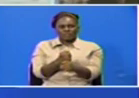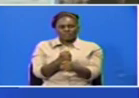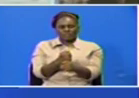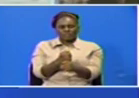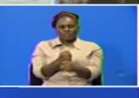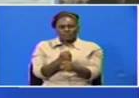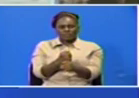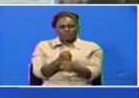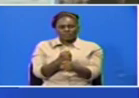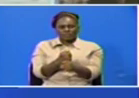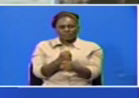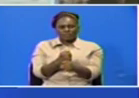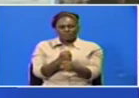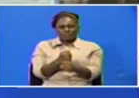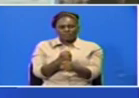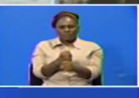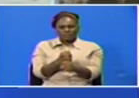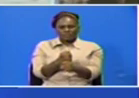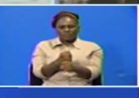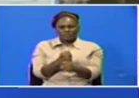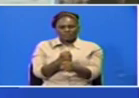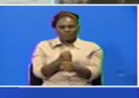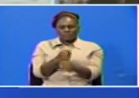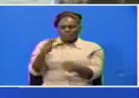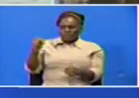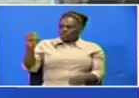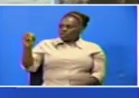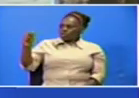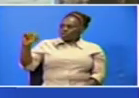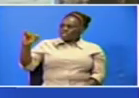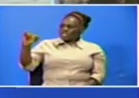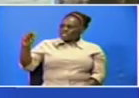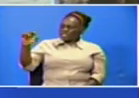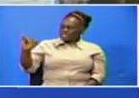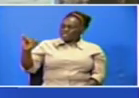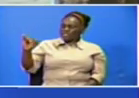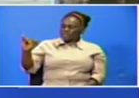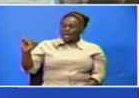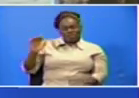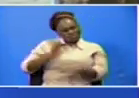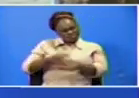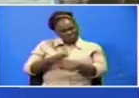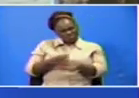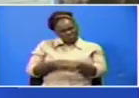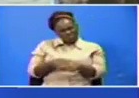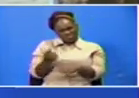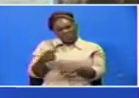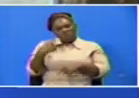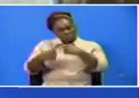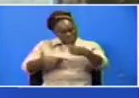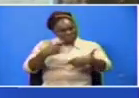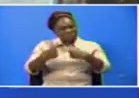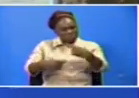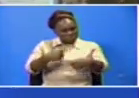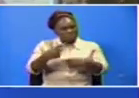thing. It's good kumuona amerudi na wako. Yeah, inapendeza kikweli sasa hivi. Kwa hivyo waendelee tu kaza